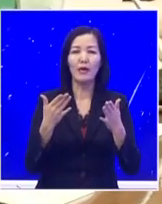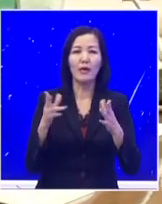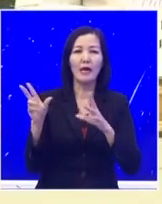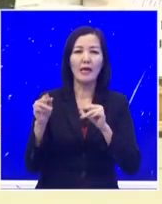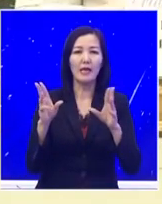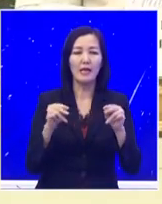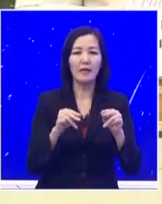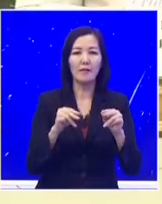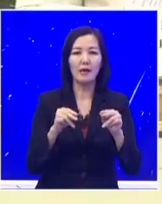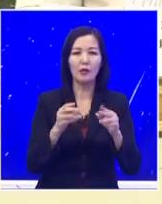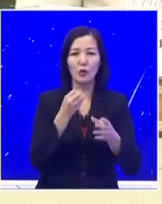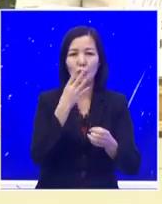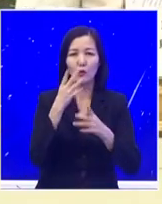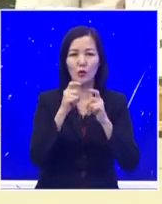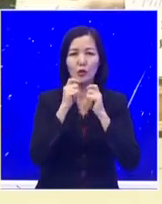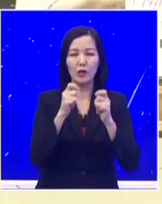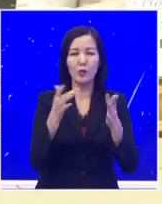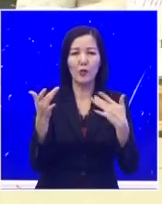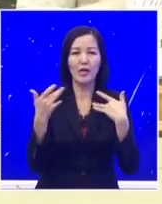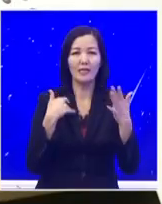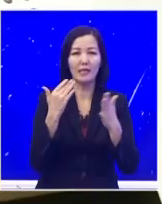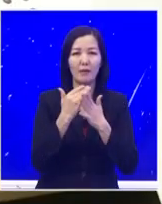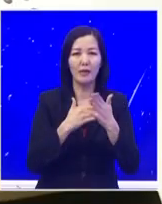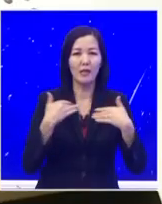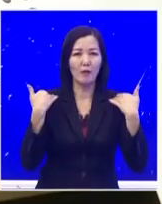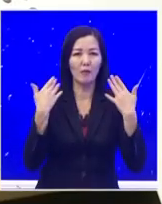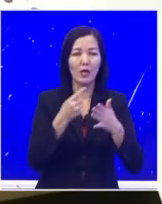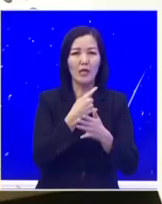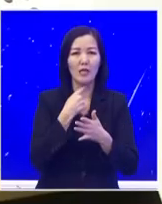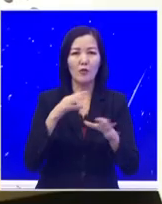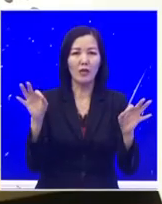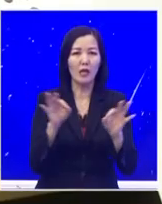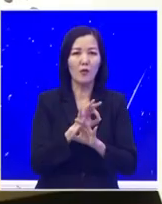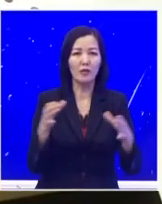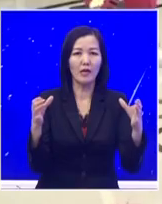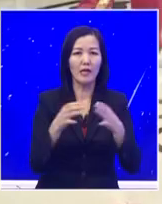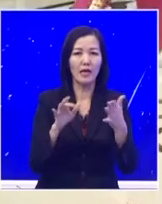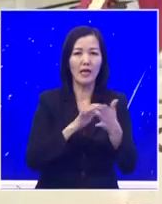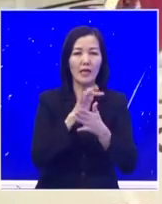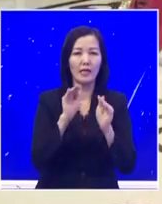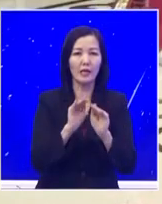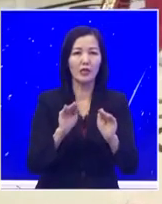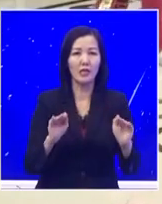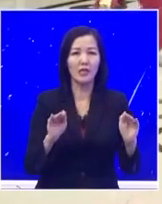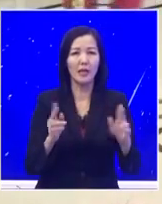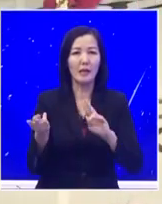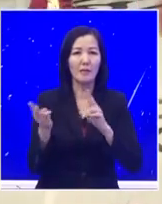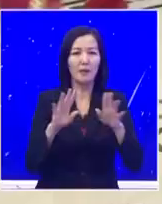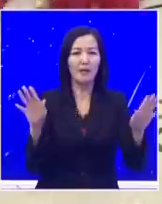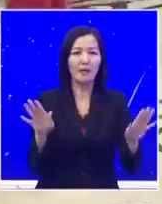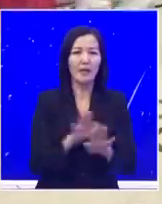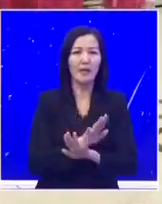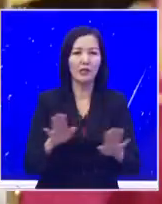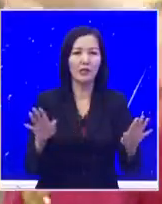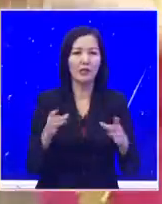тарту етті. Көңілдерін серпілтіп, концерттік бағдарлама ұсынды. Талдықорған әуендер ансамблі мен шаһардың кішкентай өнерпаздары мың бұрала